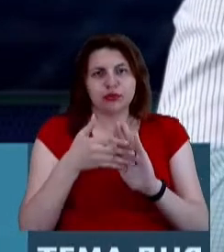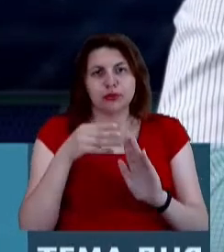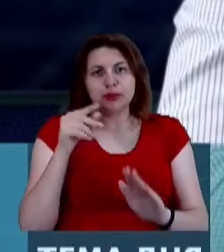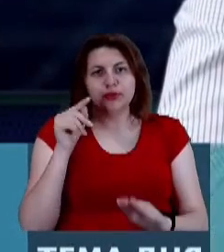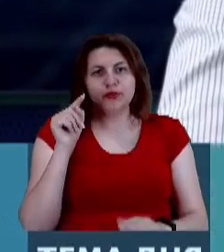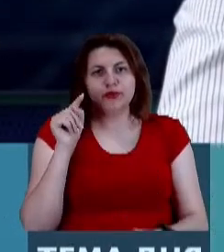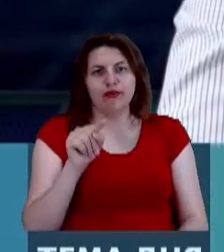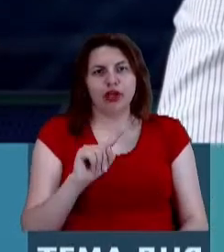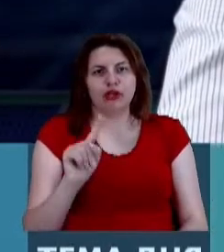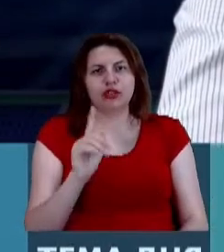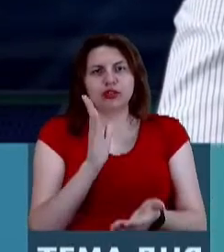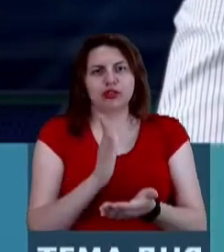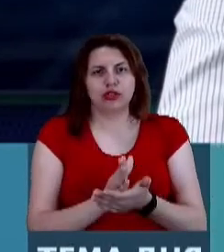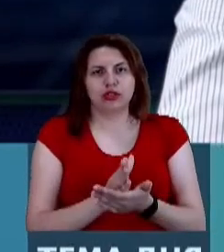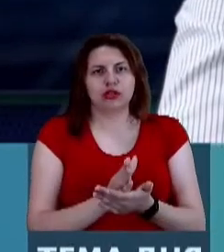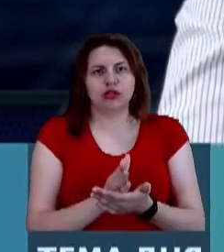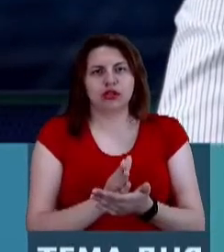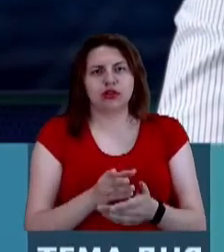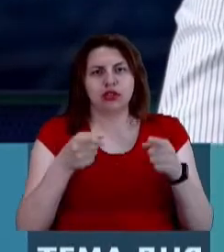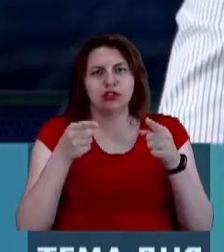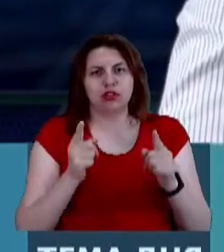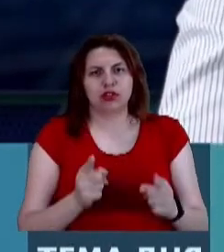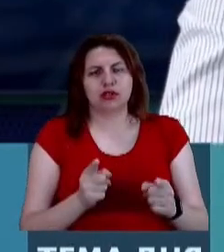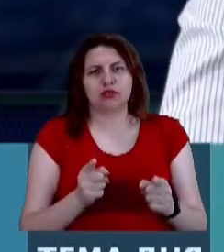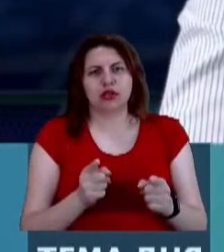що є насправді і